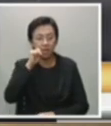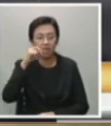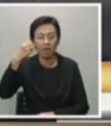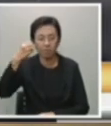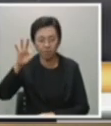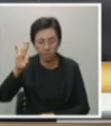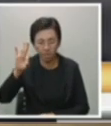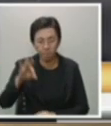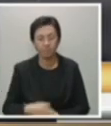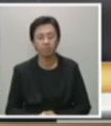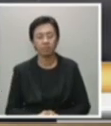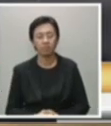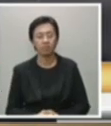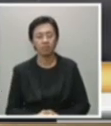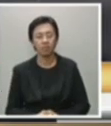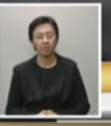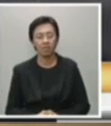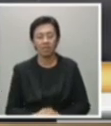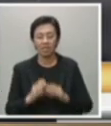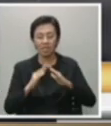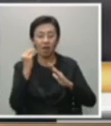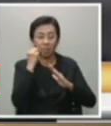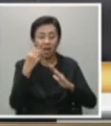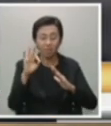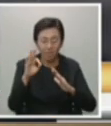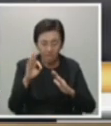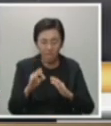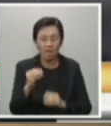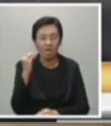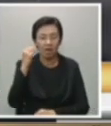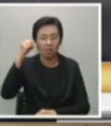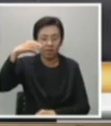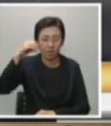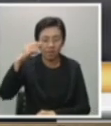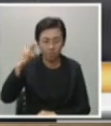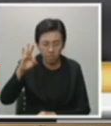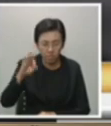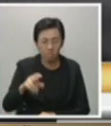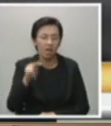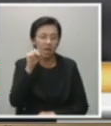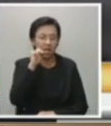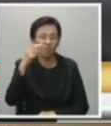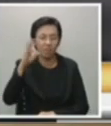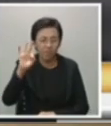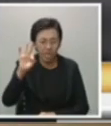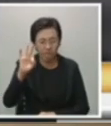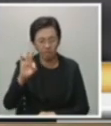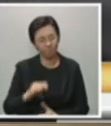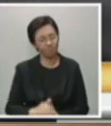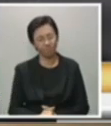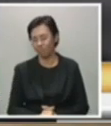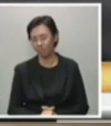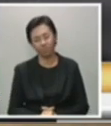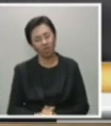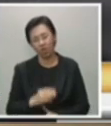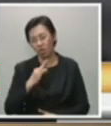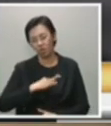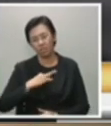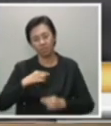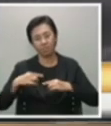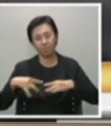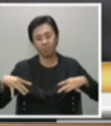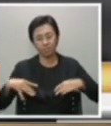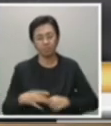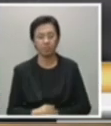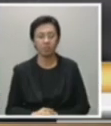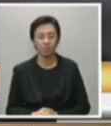ฟรีซึ่งการกระทำการดังกล่าวย่อมถือการเป็นการกระทำอันเป็นการขัดกันแห่งผลประโยชน์